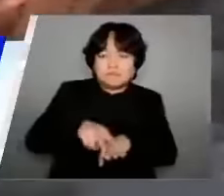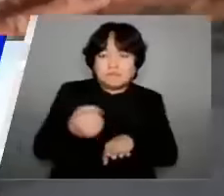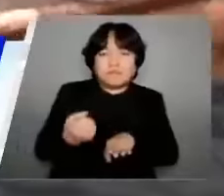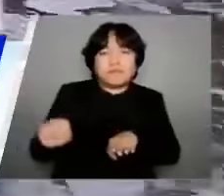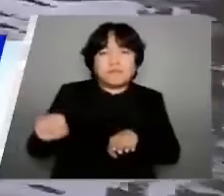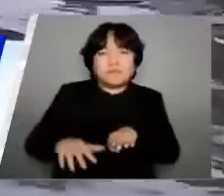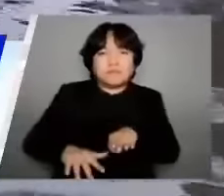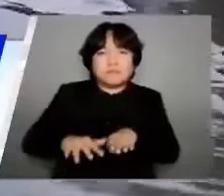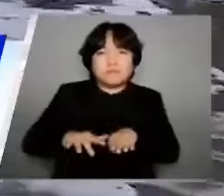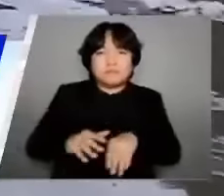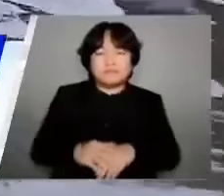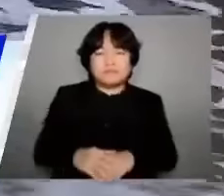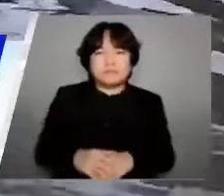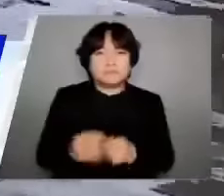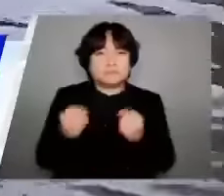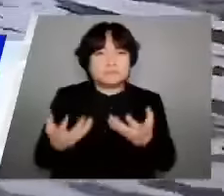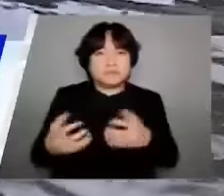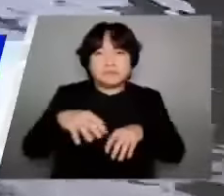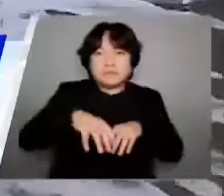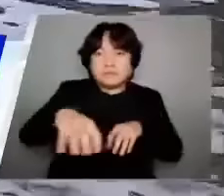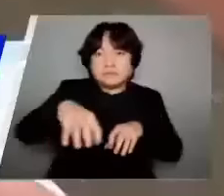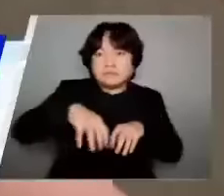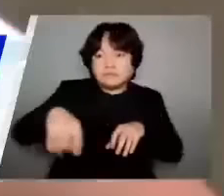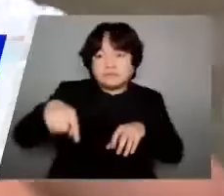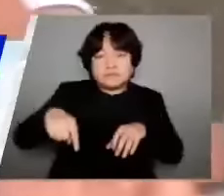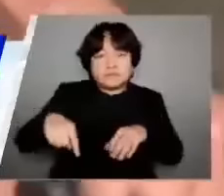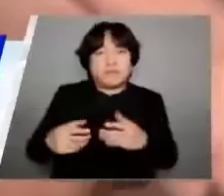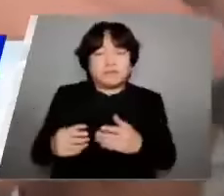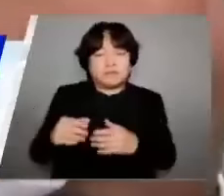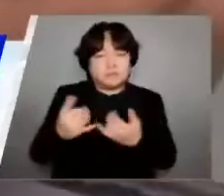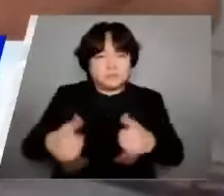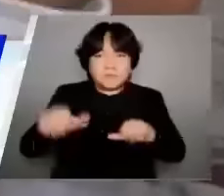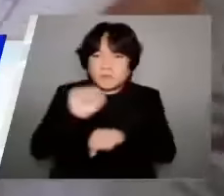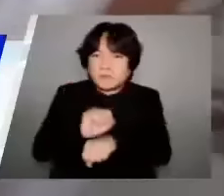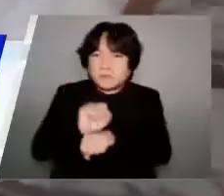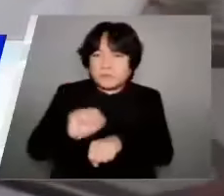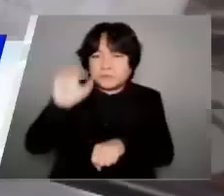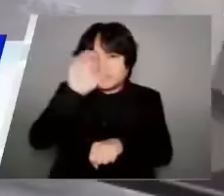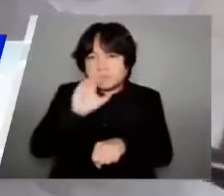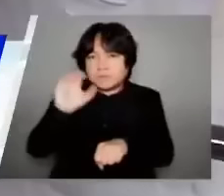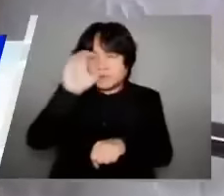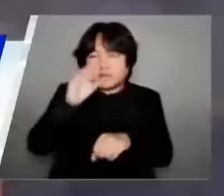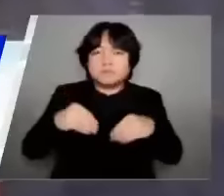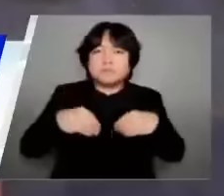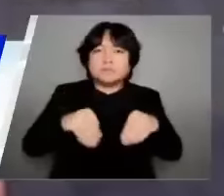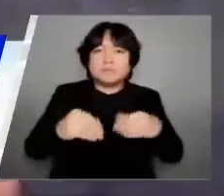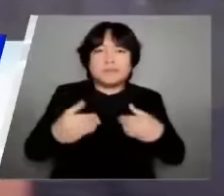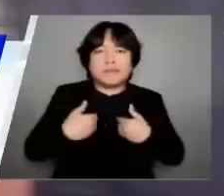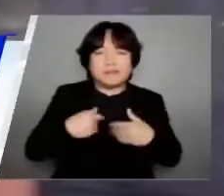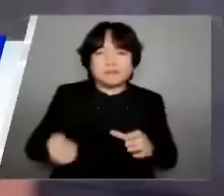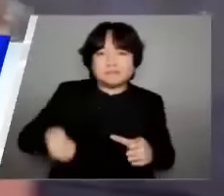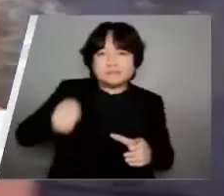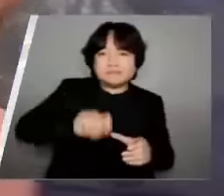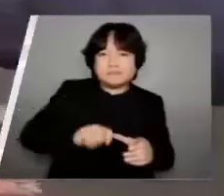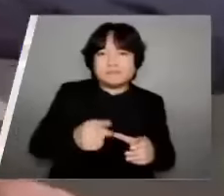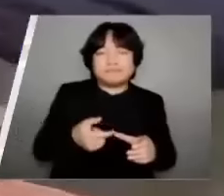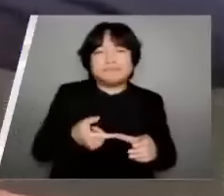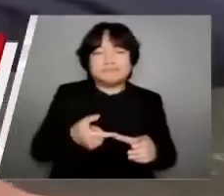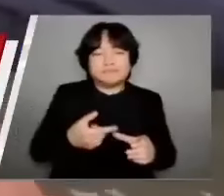hindi tumitigil sa paghahanap buhay para may makain. Tulad ni Mads, may tinda siyang gulaman at popcorn. Pangkain din